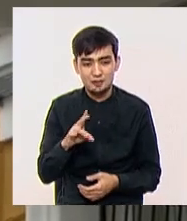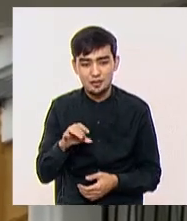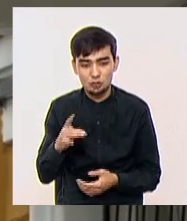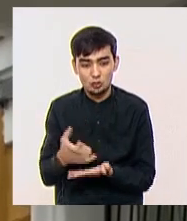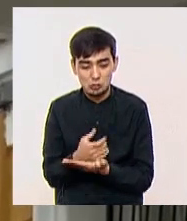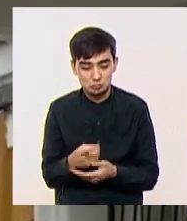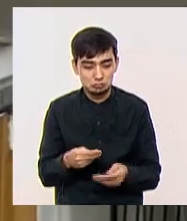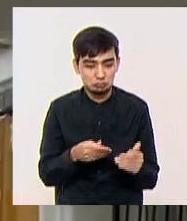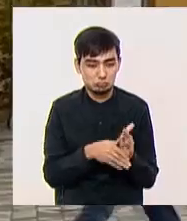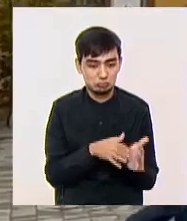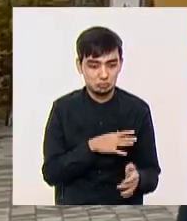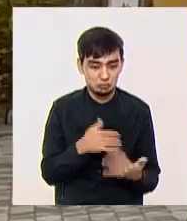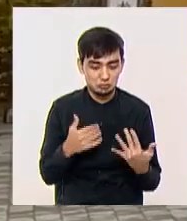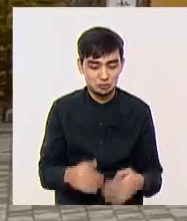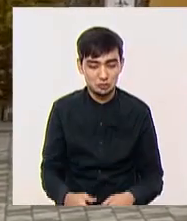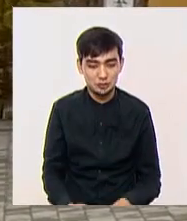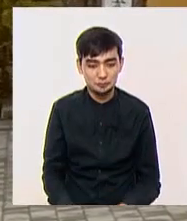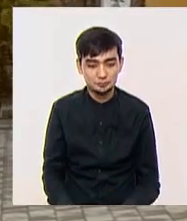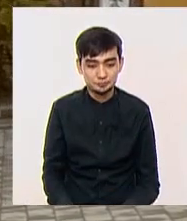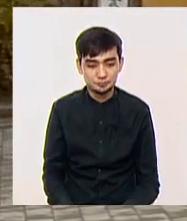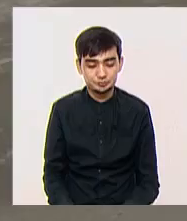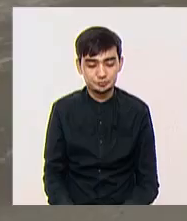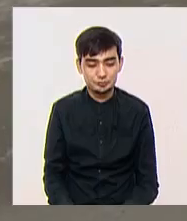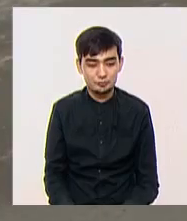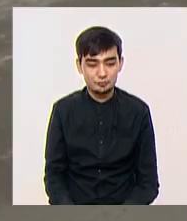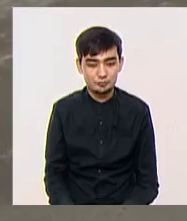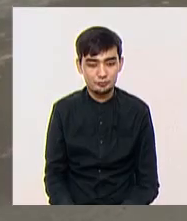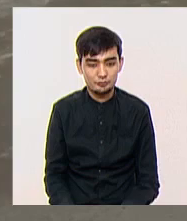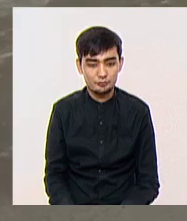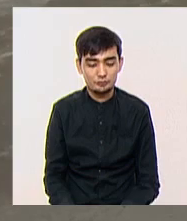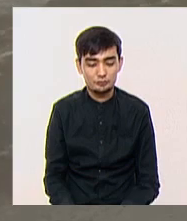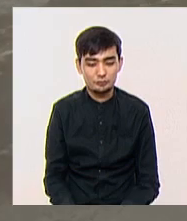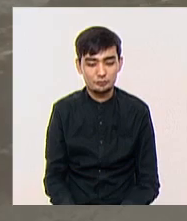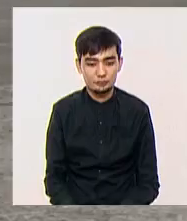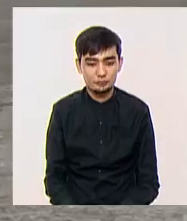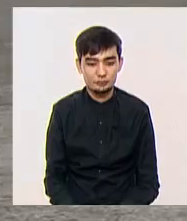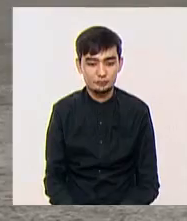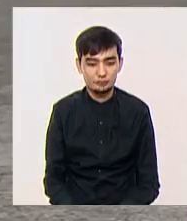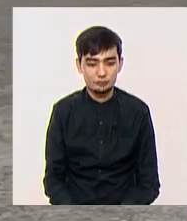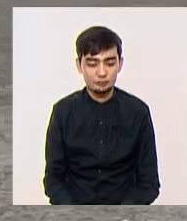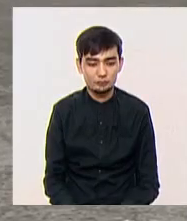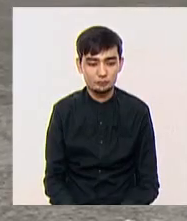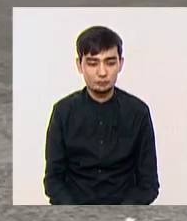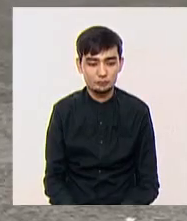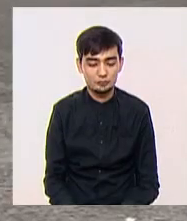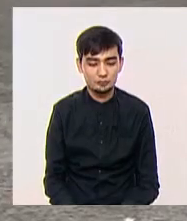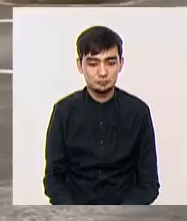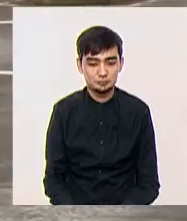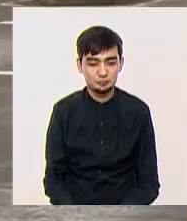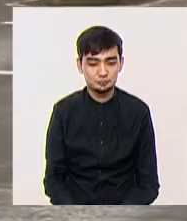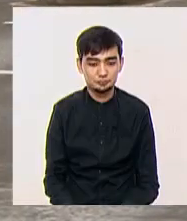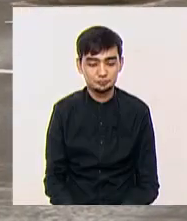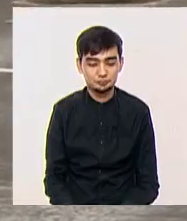жасапты. Өмір Серікбекұлы, Жанат Молдашева, Зұлқарна Ермұратов, Фархат Тәжібаев, Информ бюро,